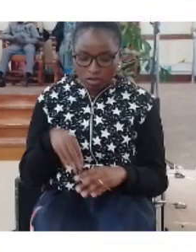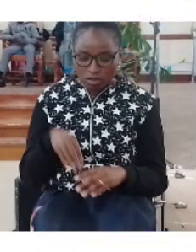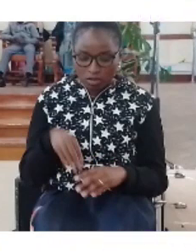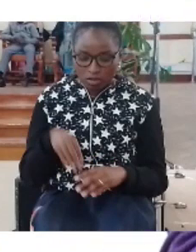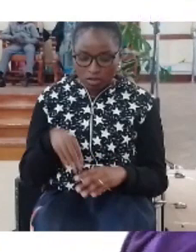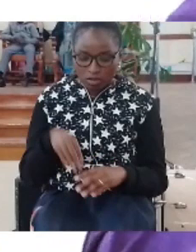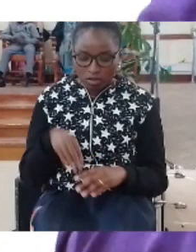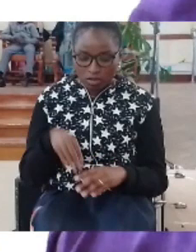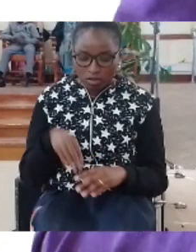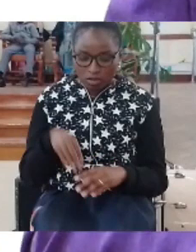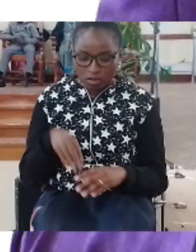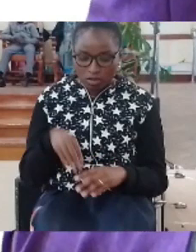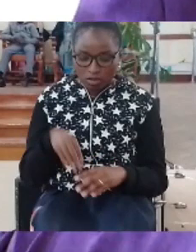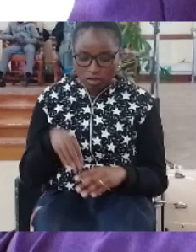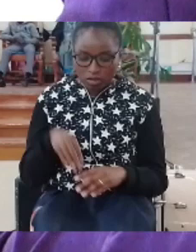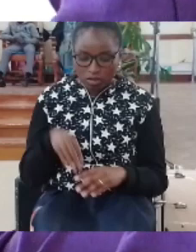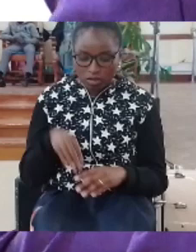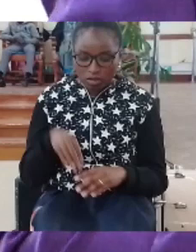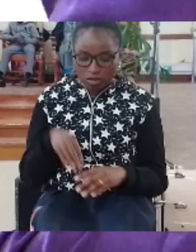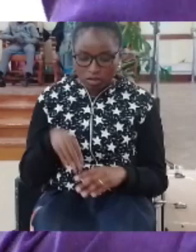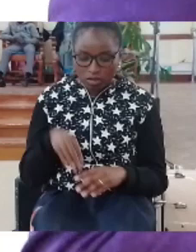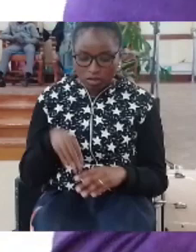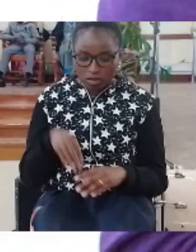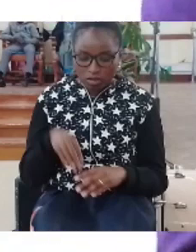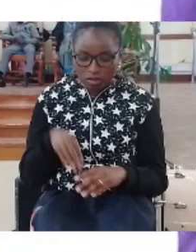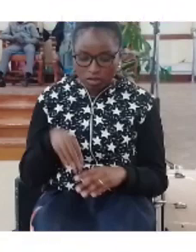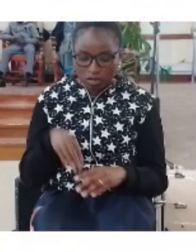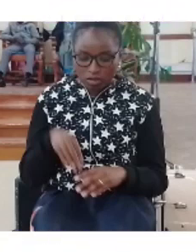yake ikiguoyoha tondu hari